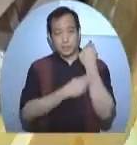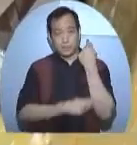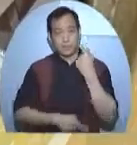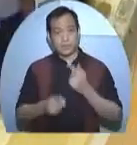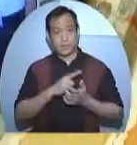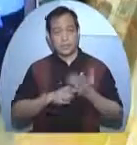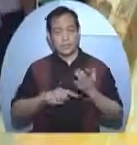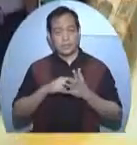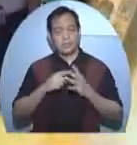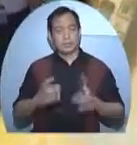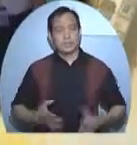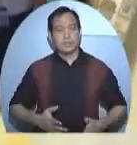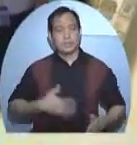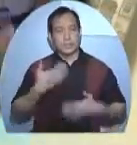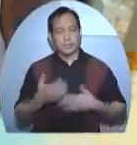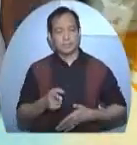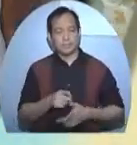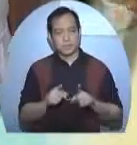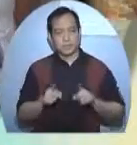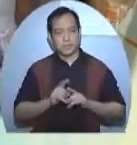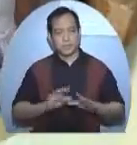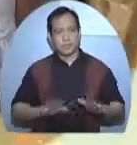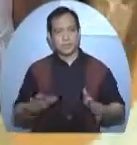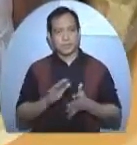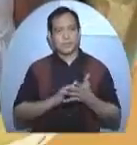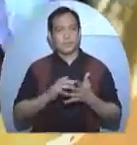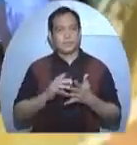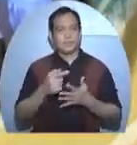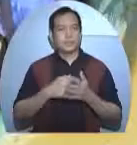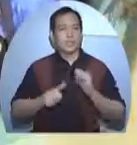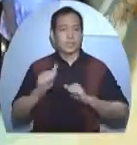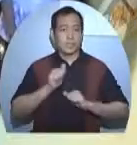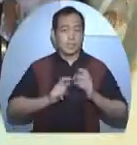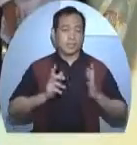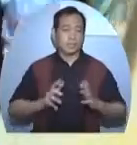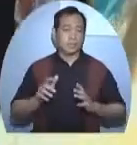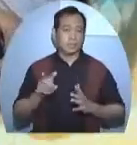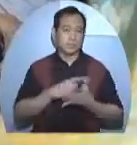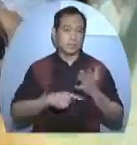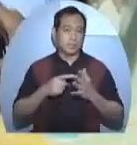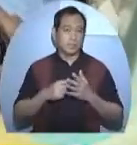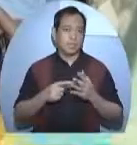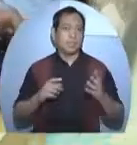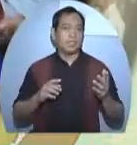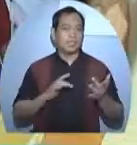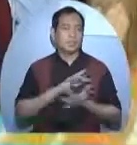Hotel. Naging masaya din ang ating mga Batang K sa mga artistang kanilang nakasalamuha.